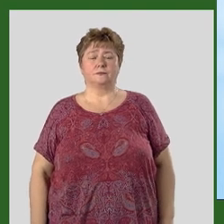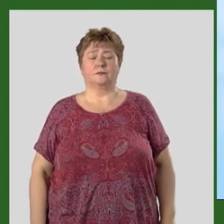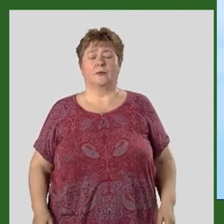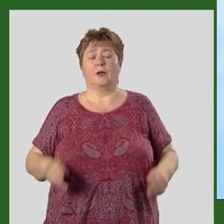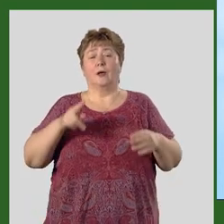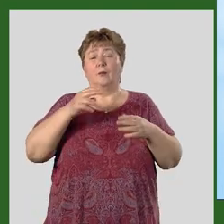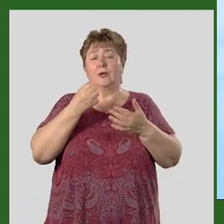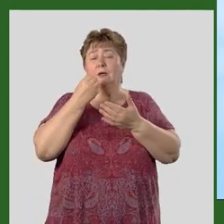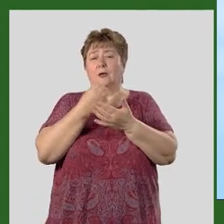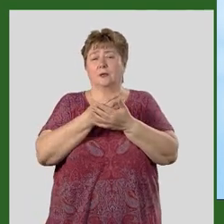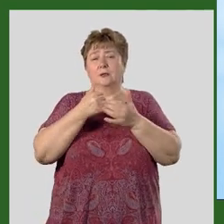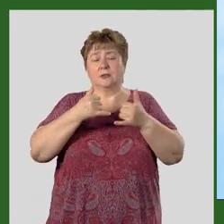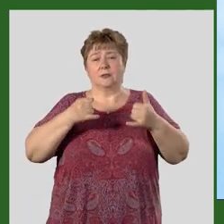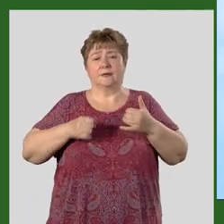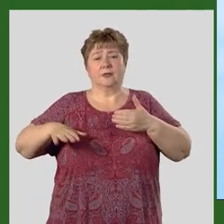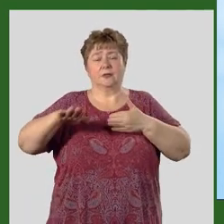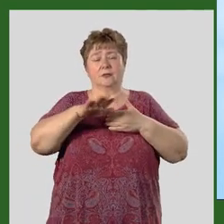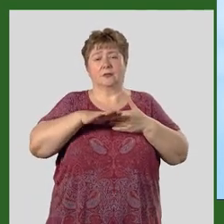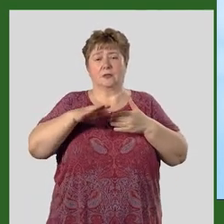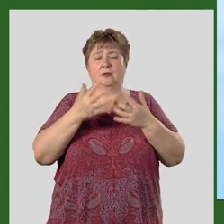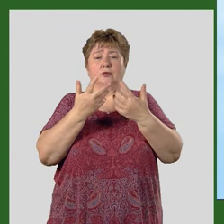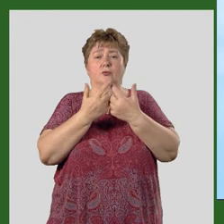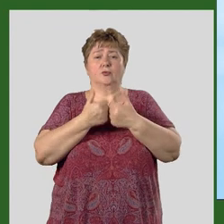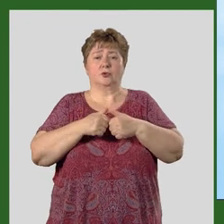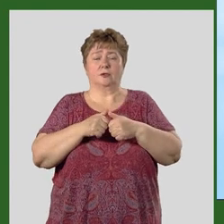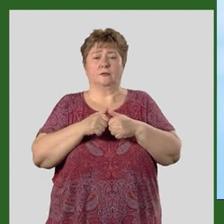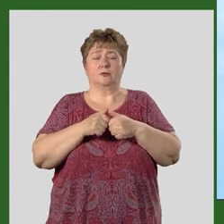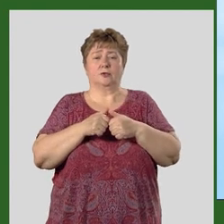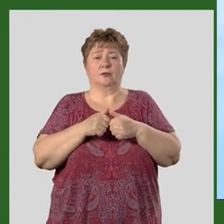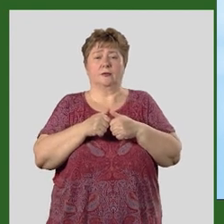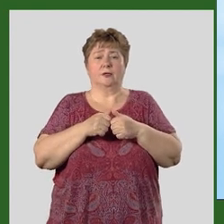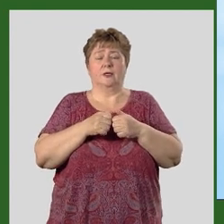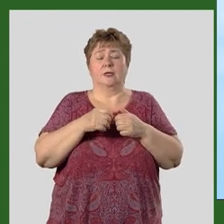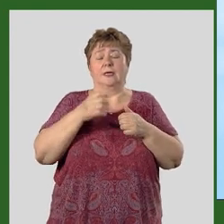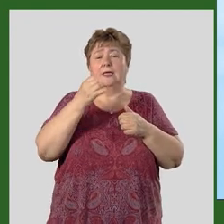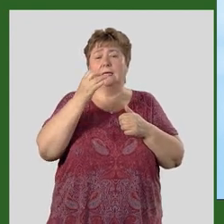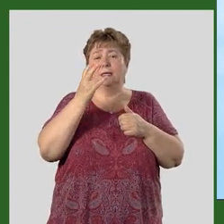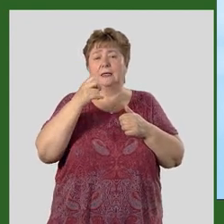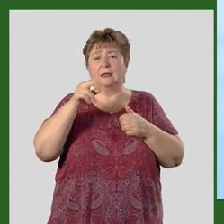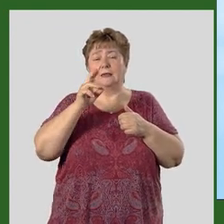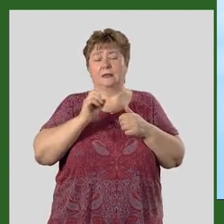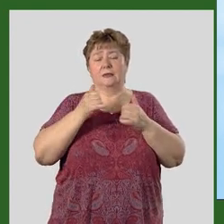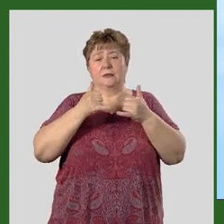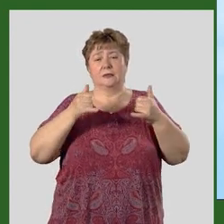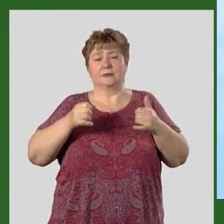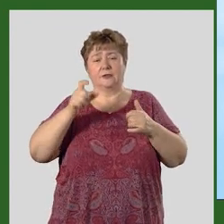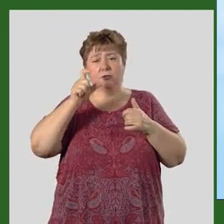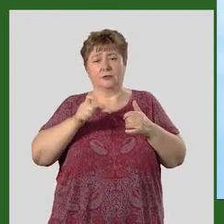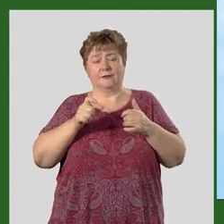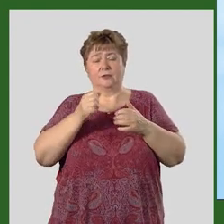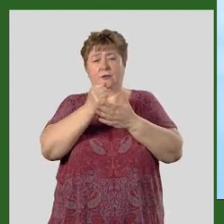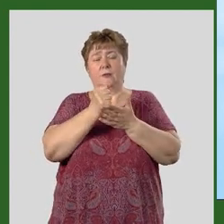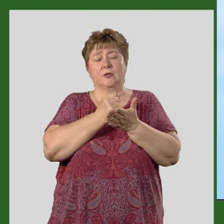При оценке развития страны учитываются индекс развития человеческого